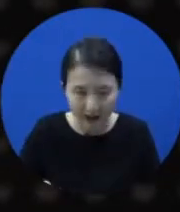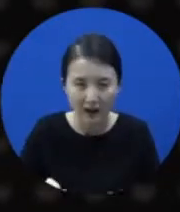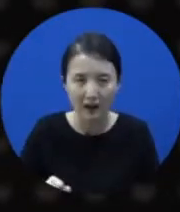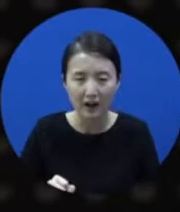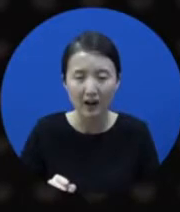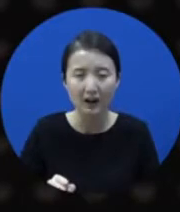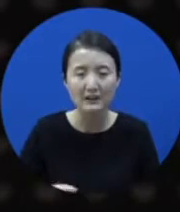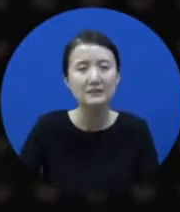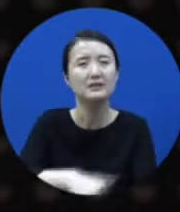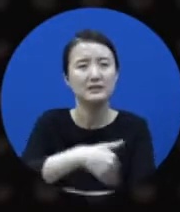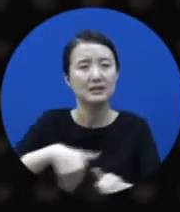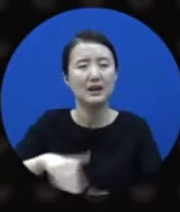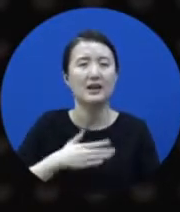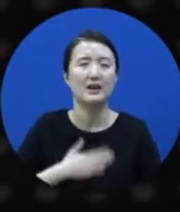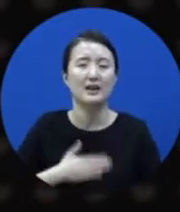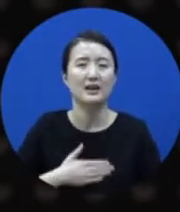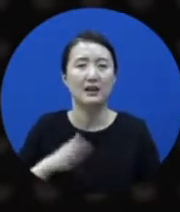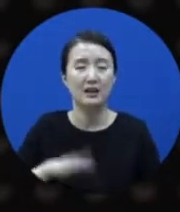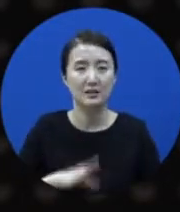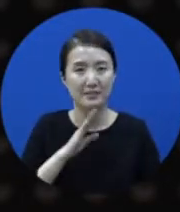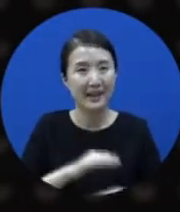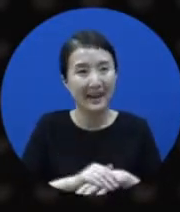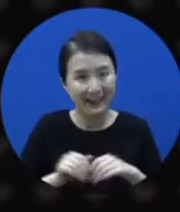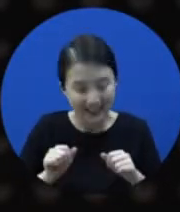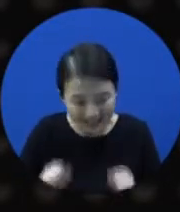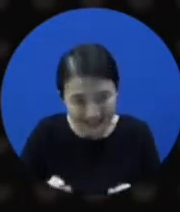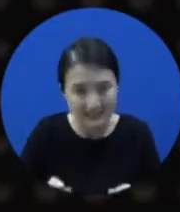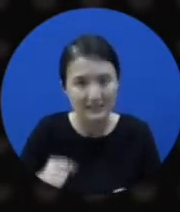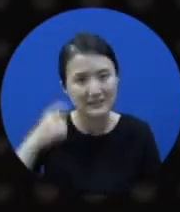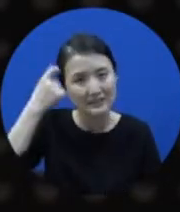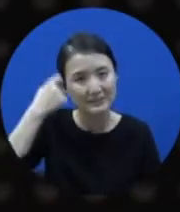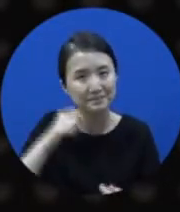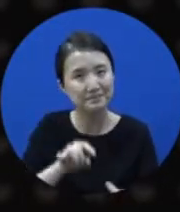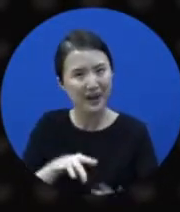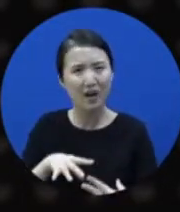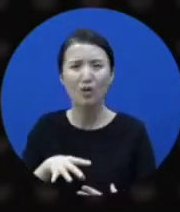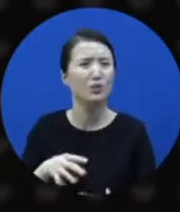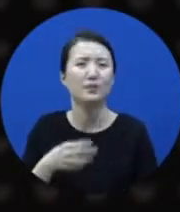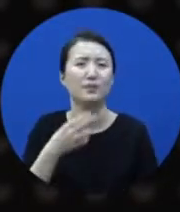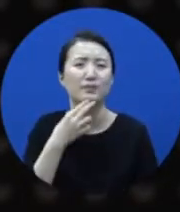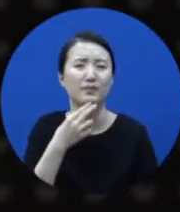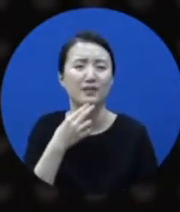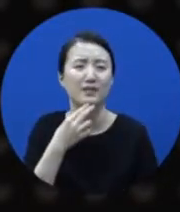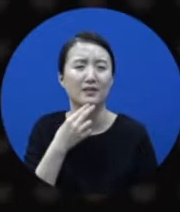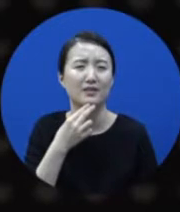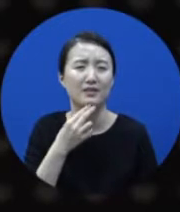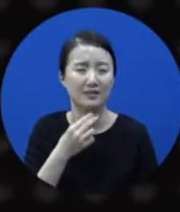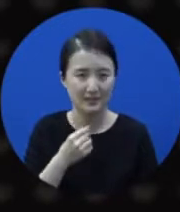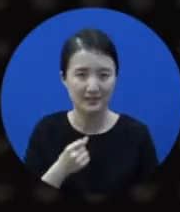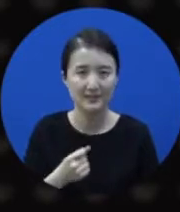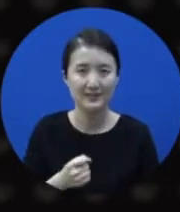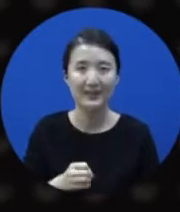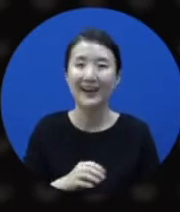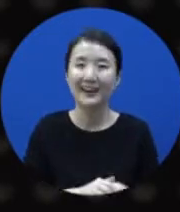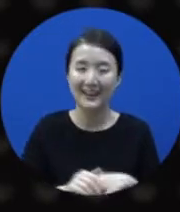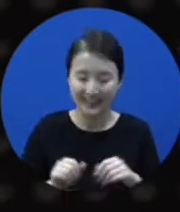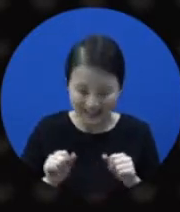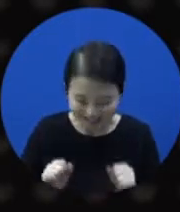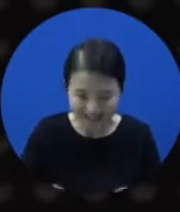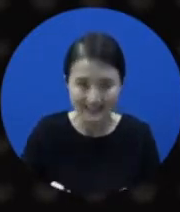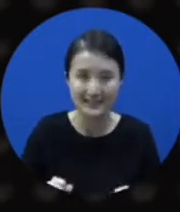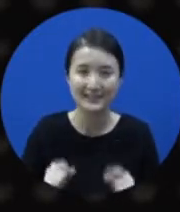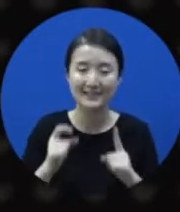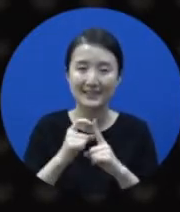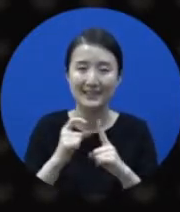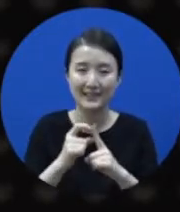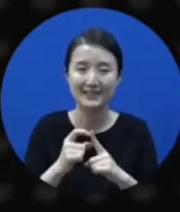별로 진정성이 없어 보여. 정말 안녕이라는 안부를 묻는 느낌이 들지 않습니다. 그렇죠? 그래서 안녕하십니까?